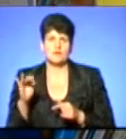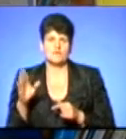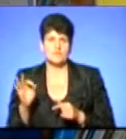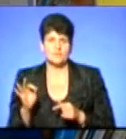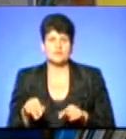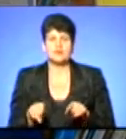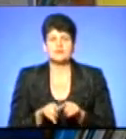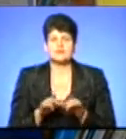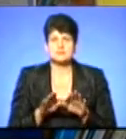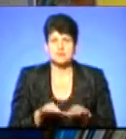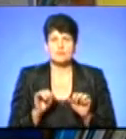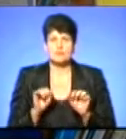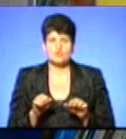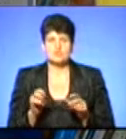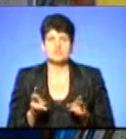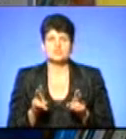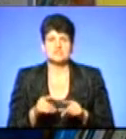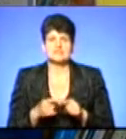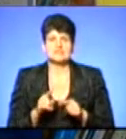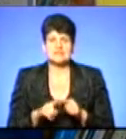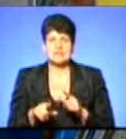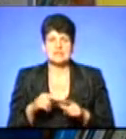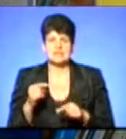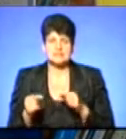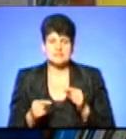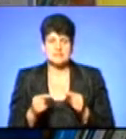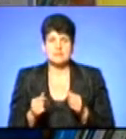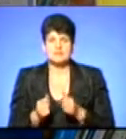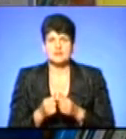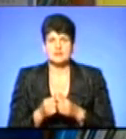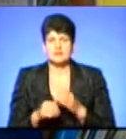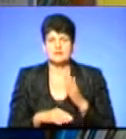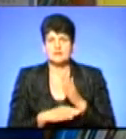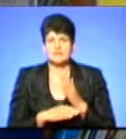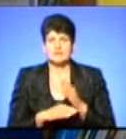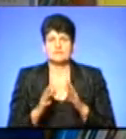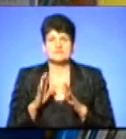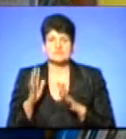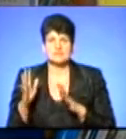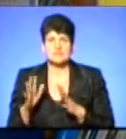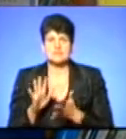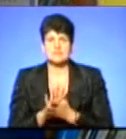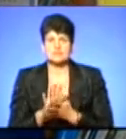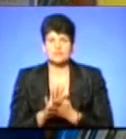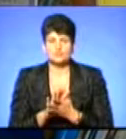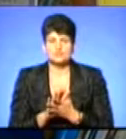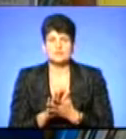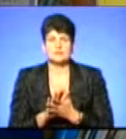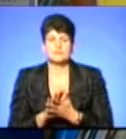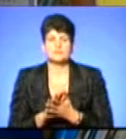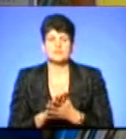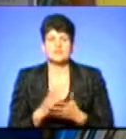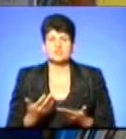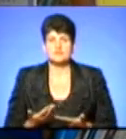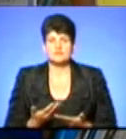само можна залишити це листя, перегнивати під деревами, наприклад, в саду. Забруднене органічними живими